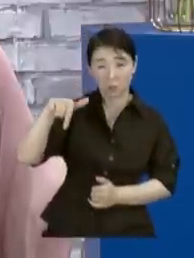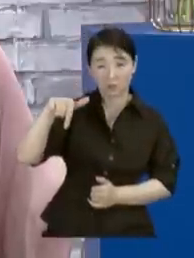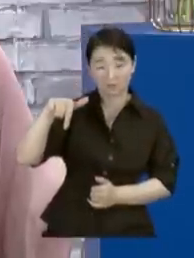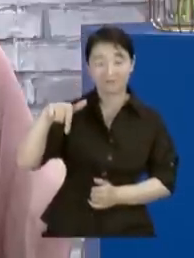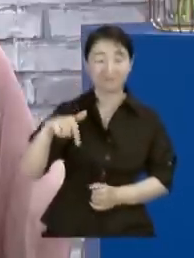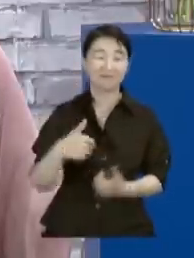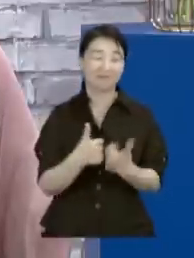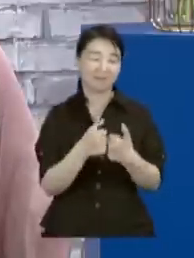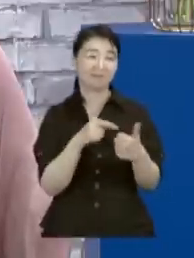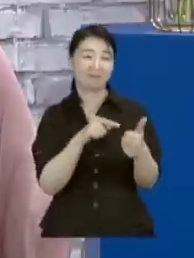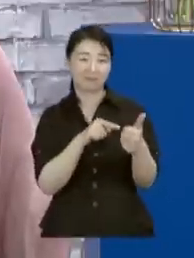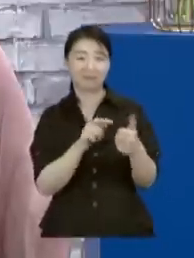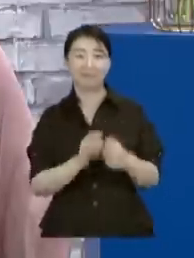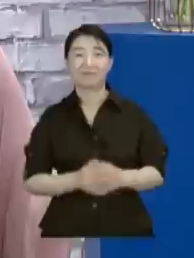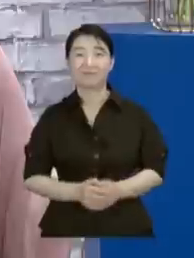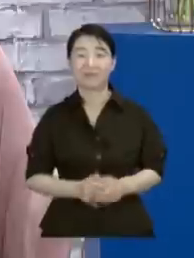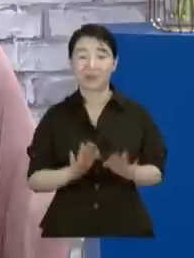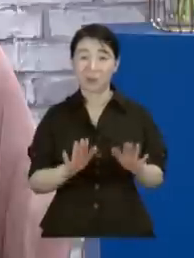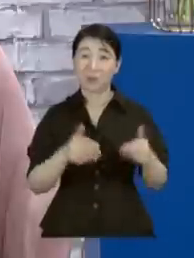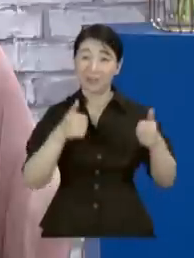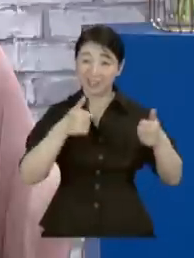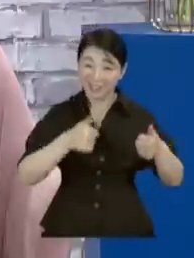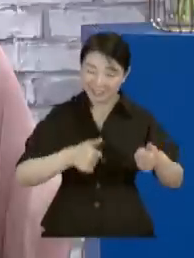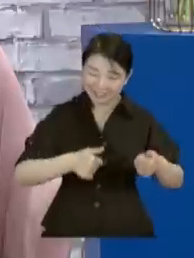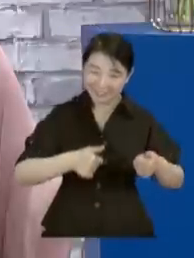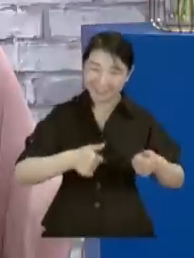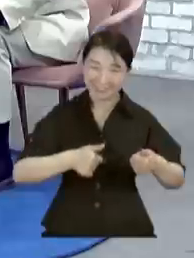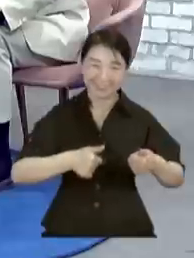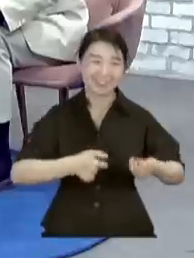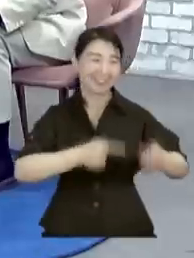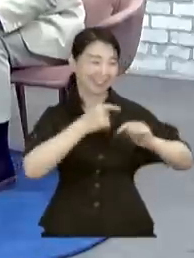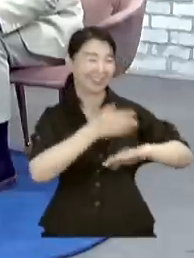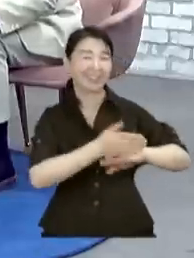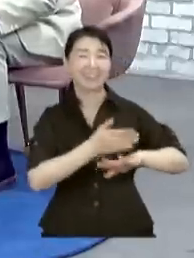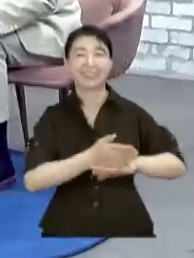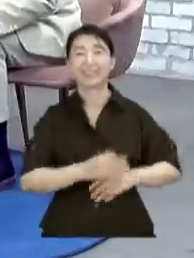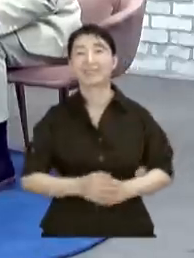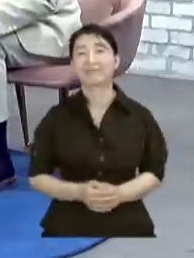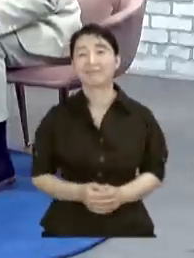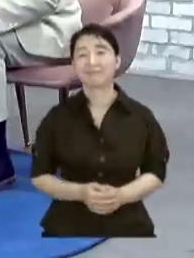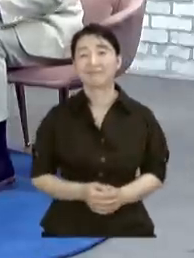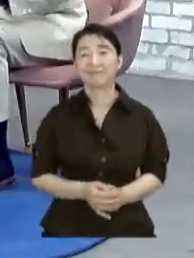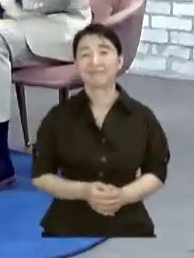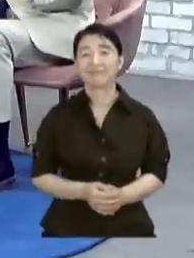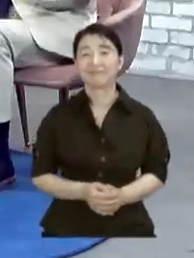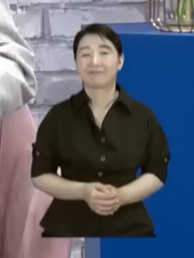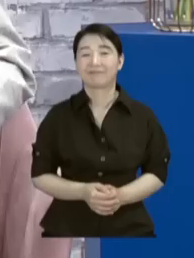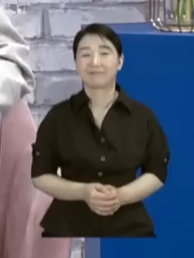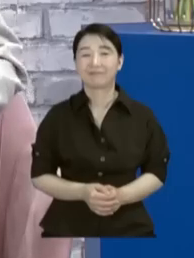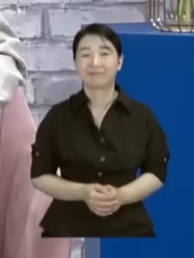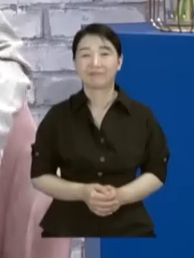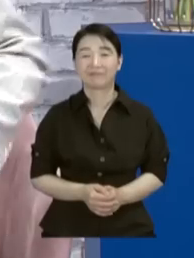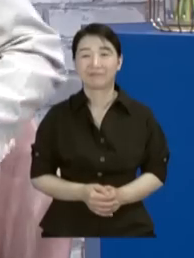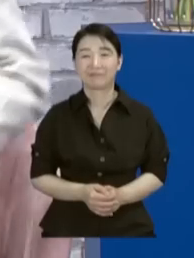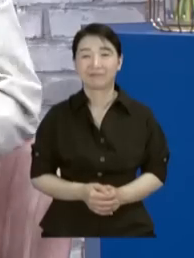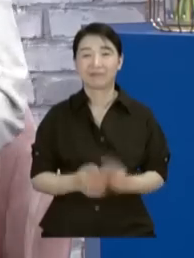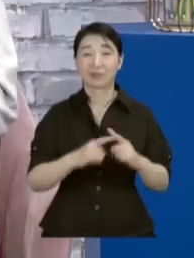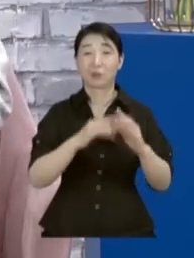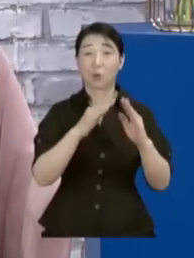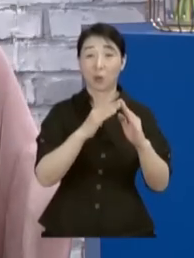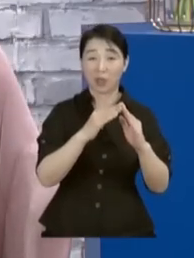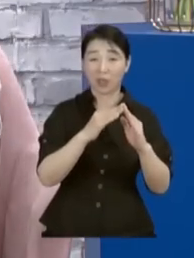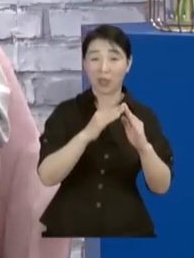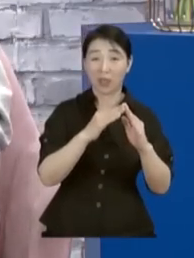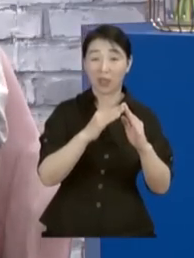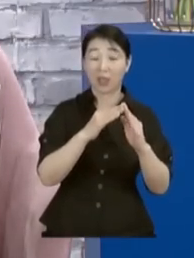서길옥 우리 상담사님 네. 오늘 여기서 인사드릴게요. 나와주셔서 감사합니다. 네, 감사합니다. 반갑습니다. 네. 감사합니다. 한 교회